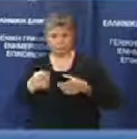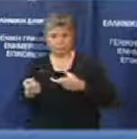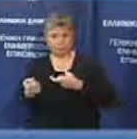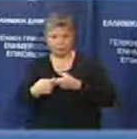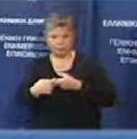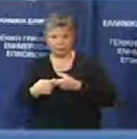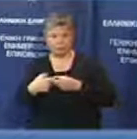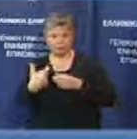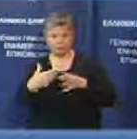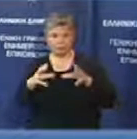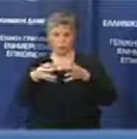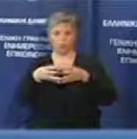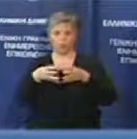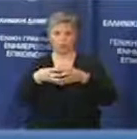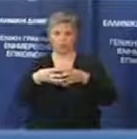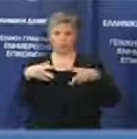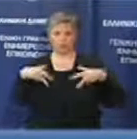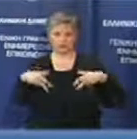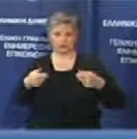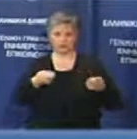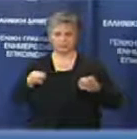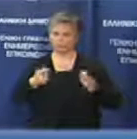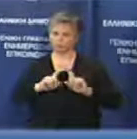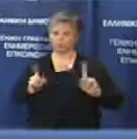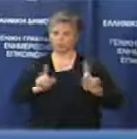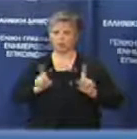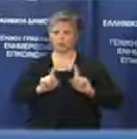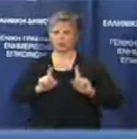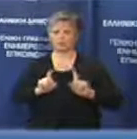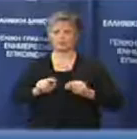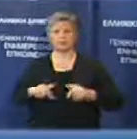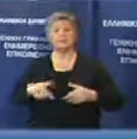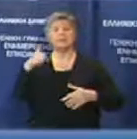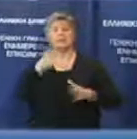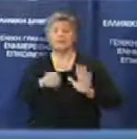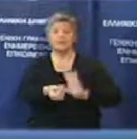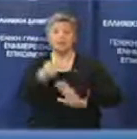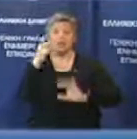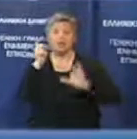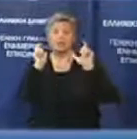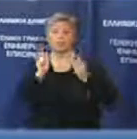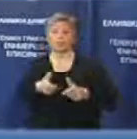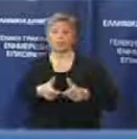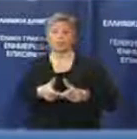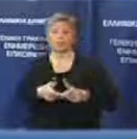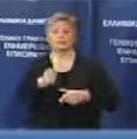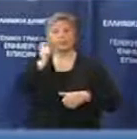βεβαίως με κυβερνητική εμπειρία και βεβαίως ήταν σε θέση και η Νέα Δημοκρατία να διακρίνει